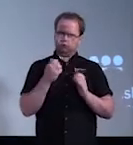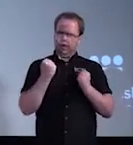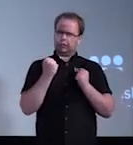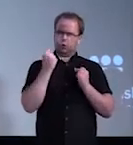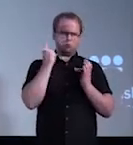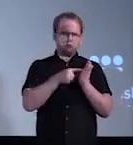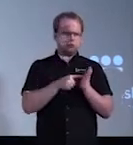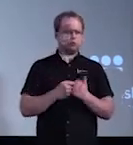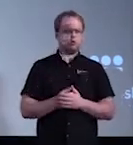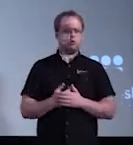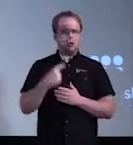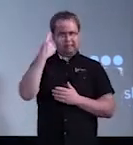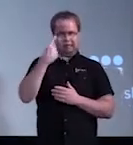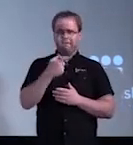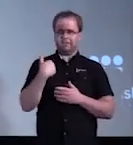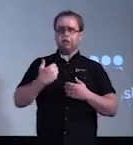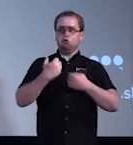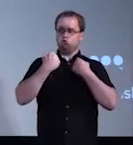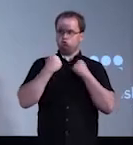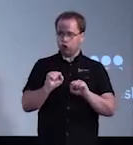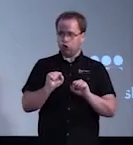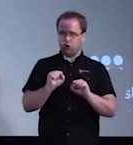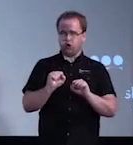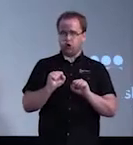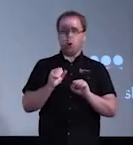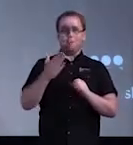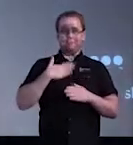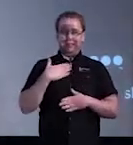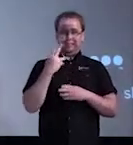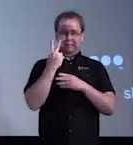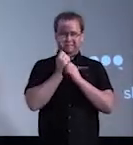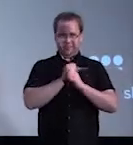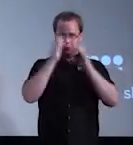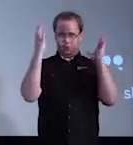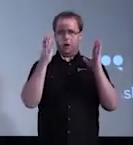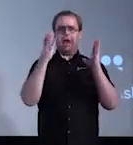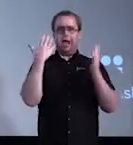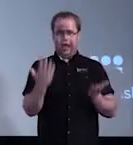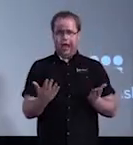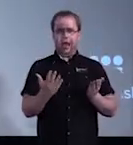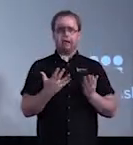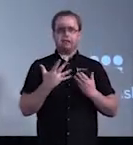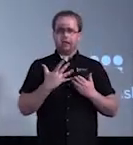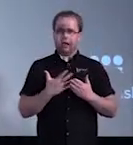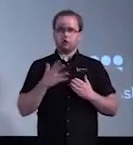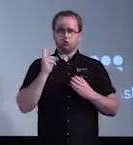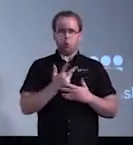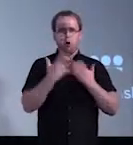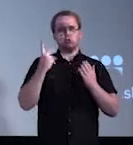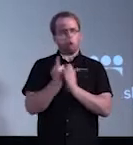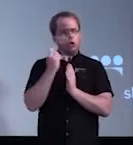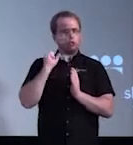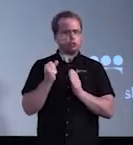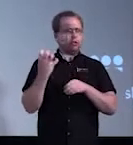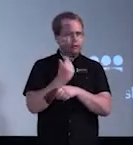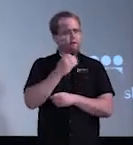Så att jag tänkte att vi kör, och min ambition är att så många som möjligt ska få komma till tals av er som är här.